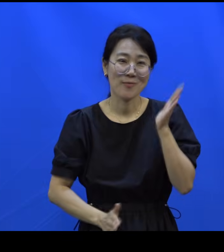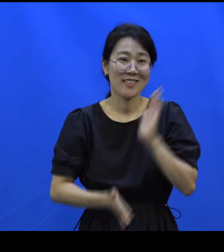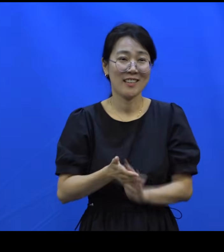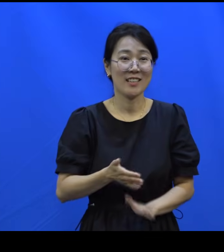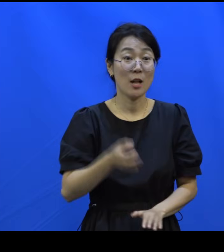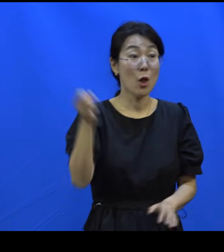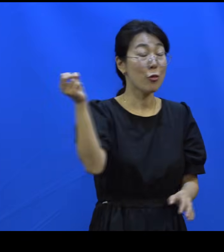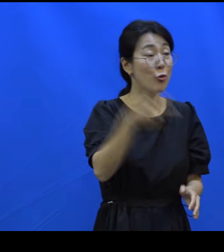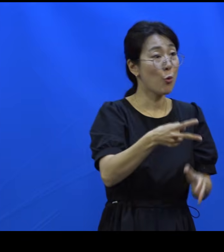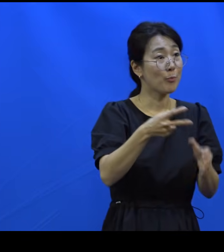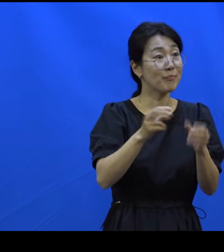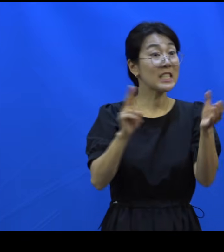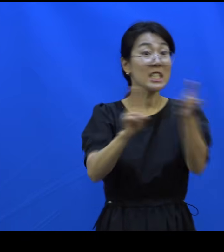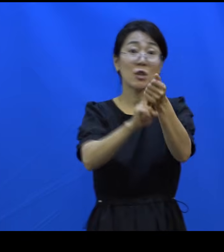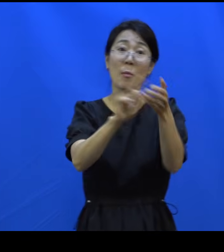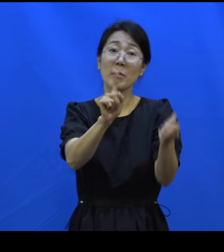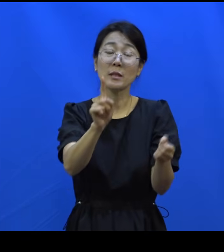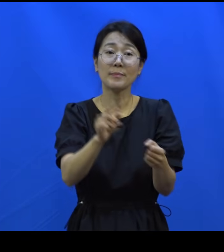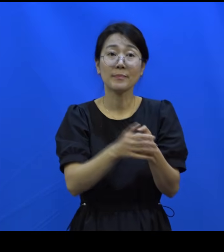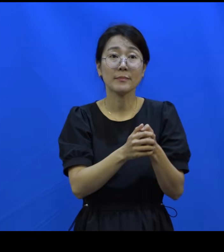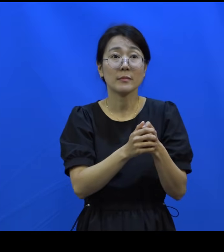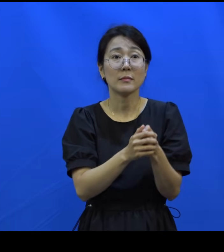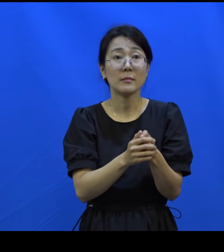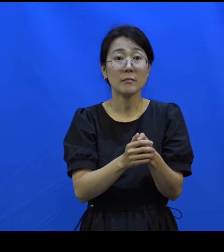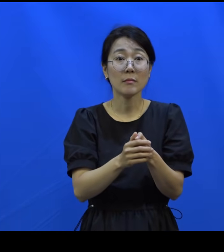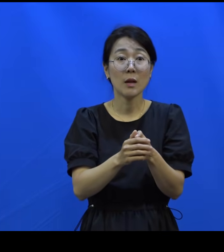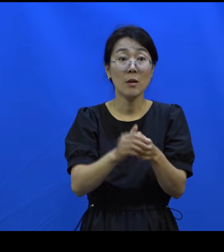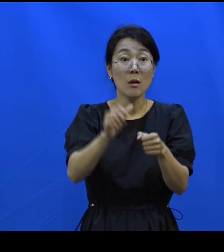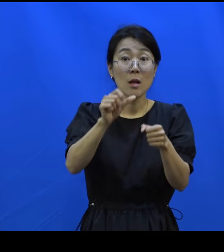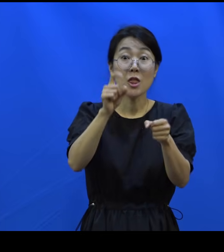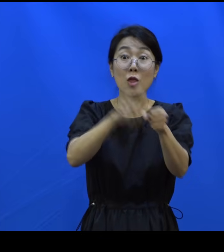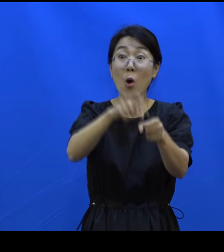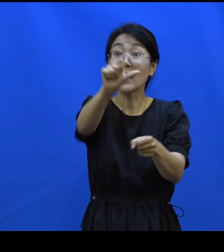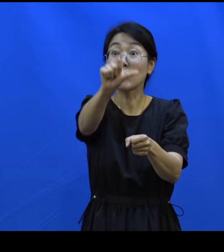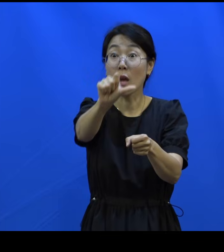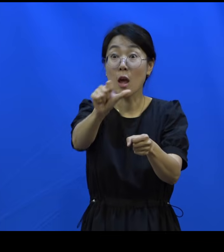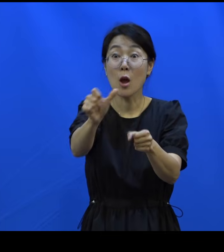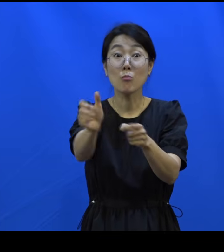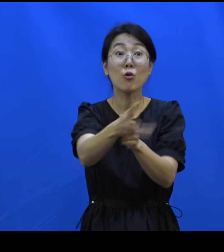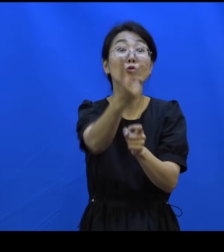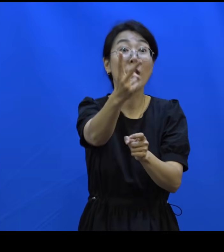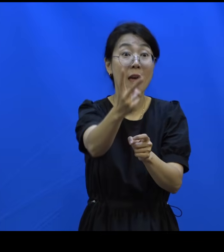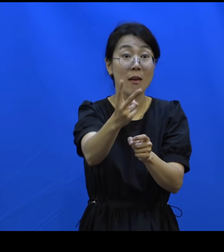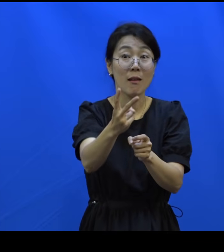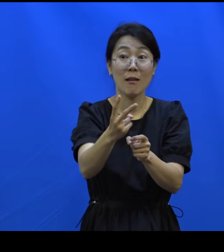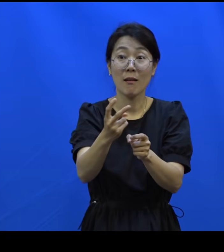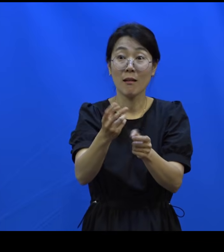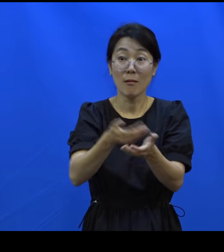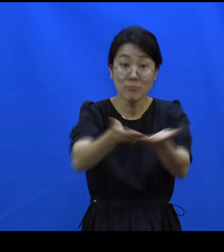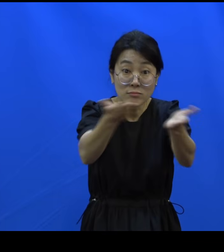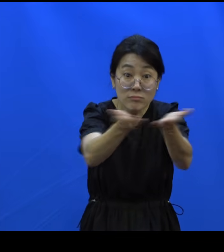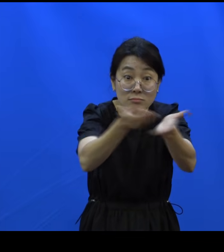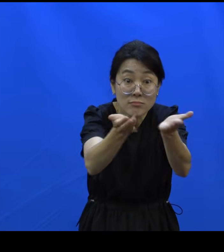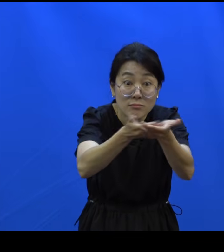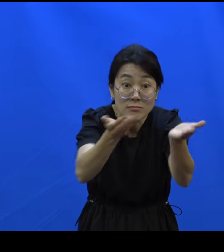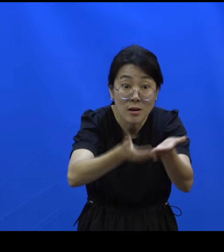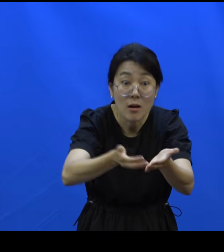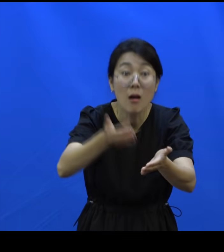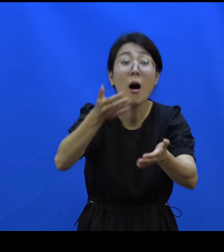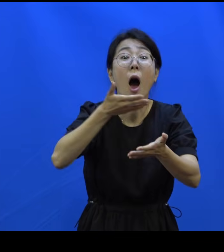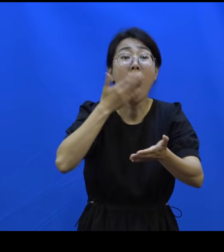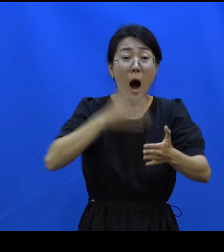남아요. 가나의 혼인잔치에 아구까지 채우니 물이 포도주 되는 역사가 일어나요.